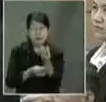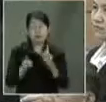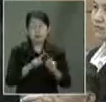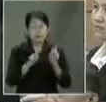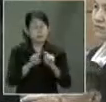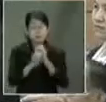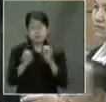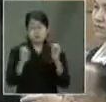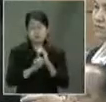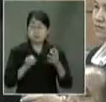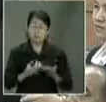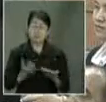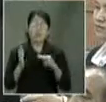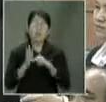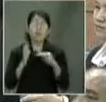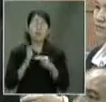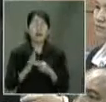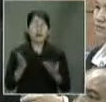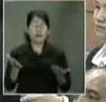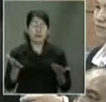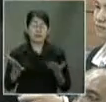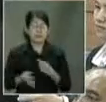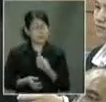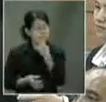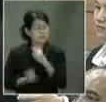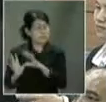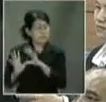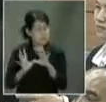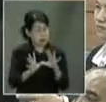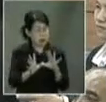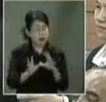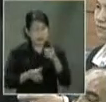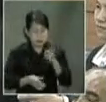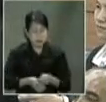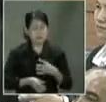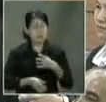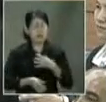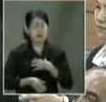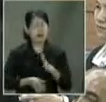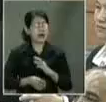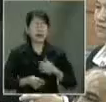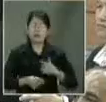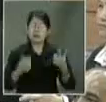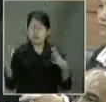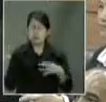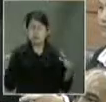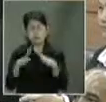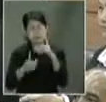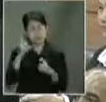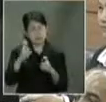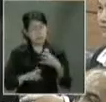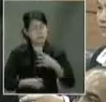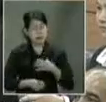างนี้คนเสื้อแดงมาด้วยความบริสุทธิ์ใจหรือไม่ผมต้องขอบคุณคนเสื้อแด